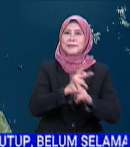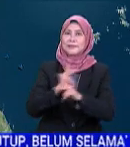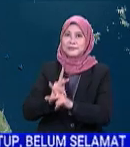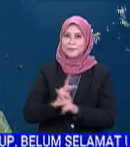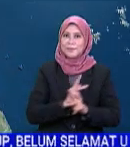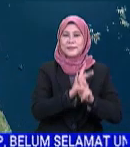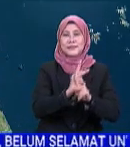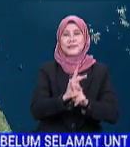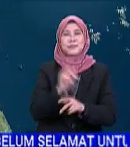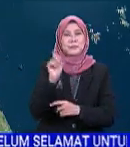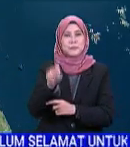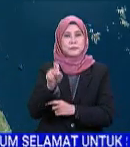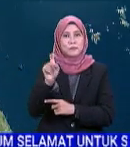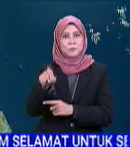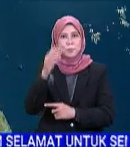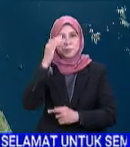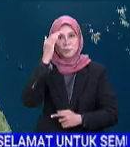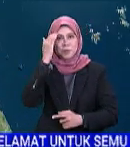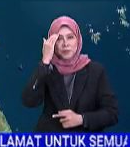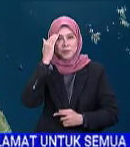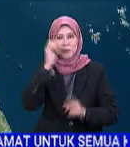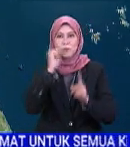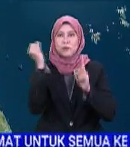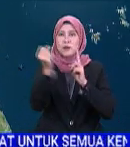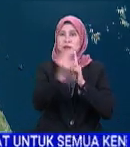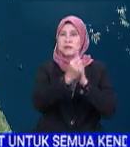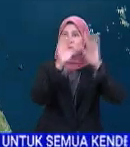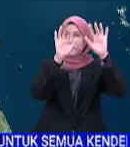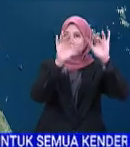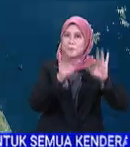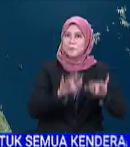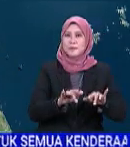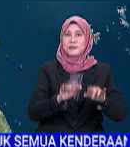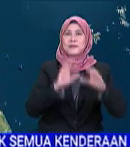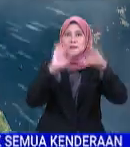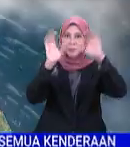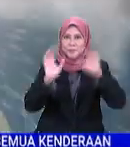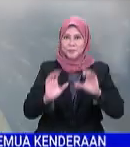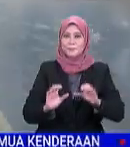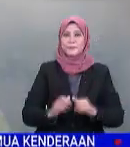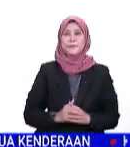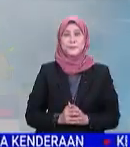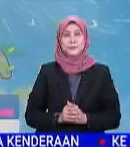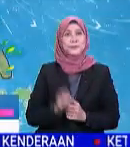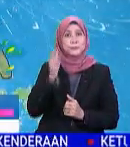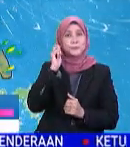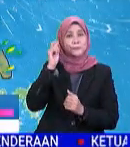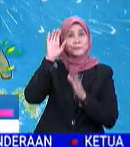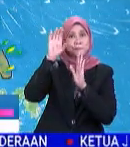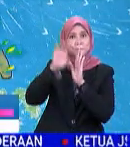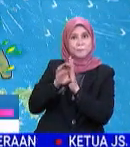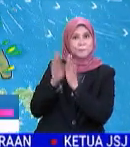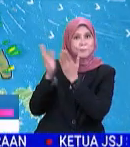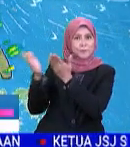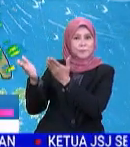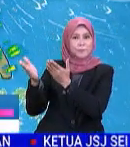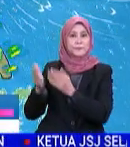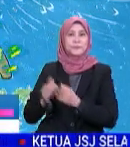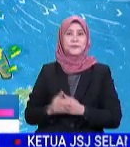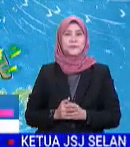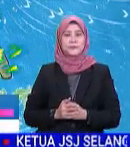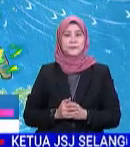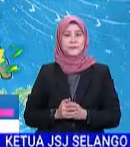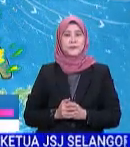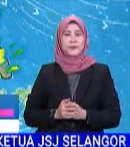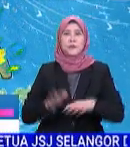dan juga sentiasa peka dengan keadaan cuaca semasa. Baik, menerusi paparan imej kemar radar semasa pula,